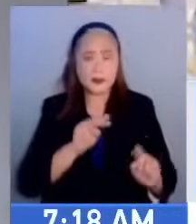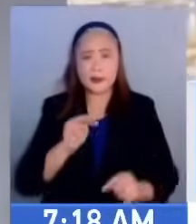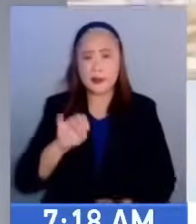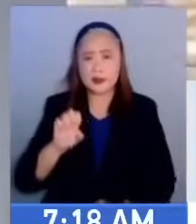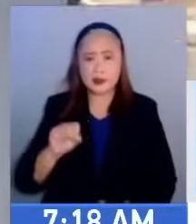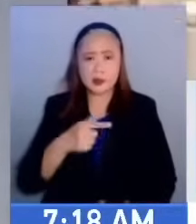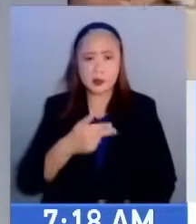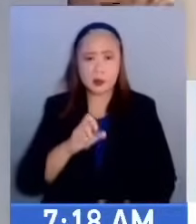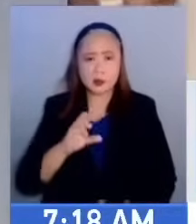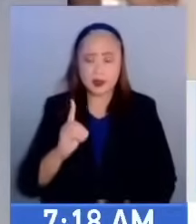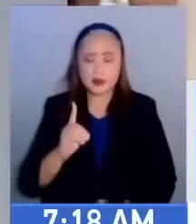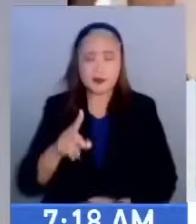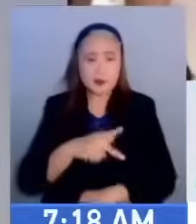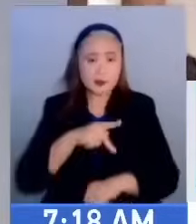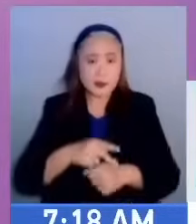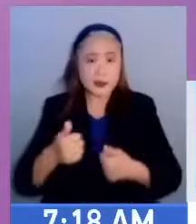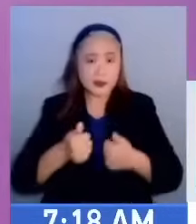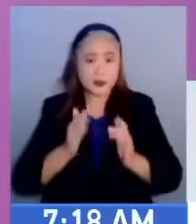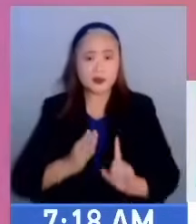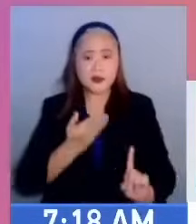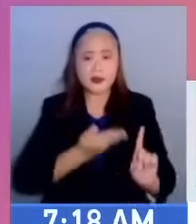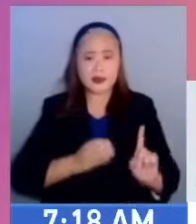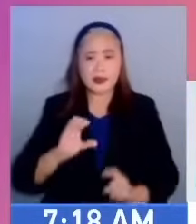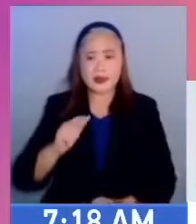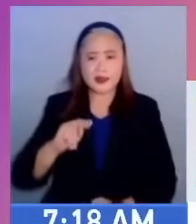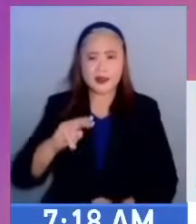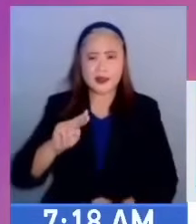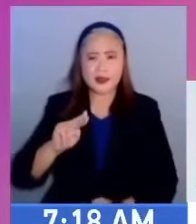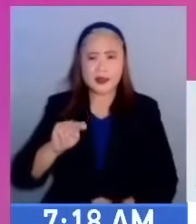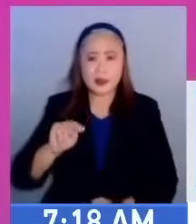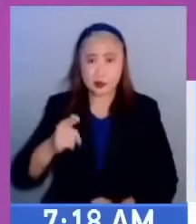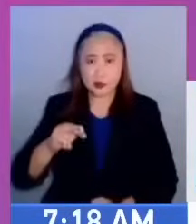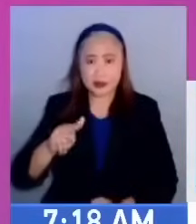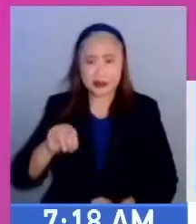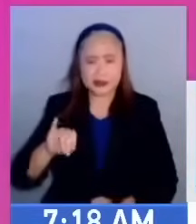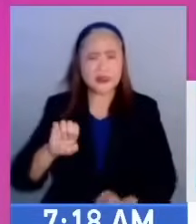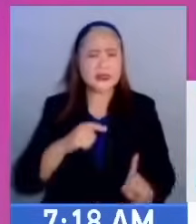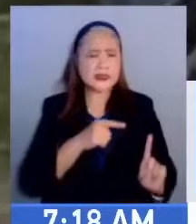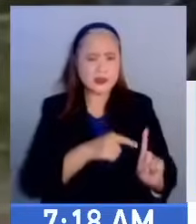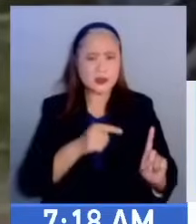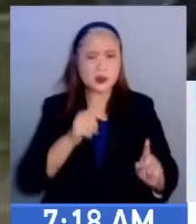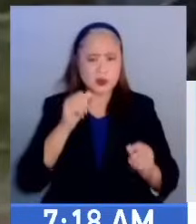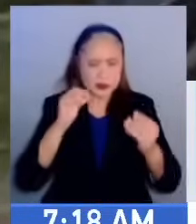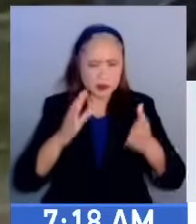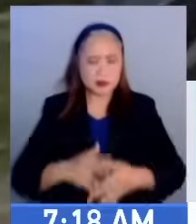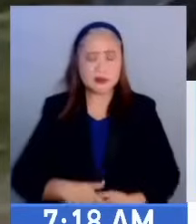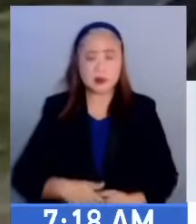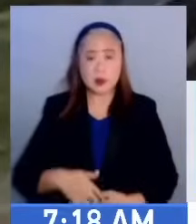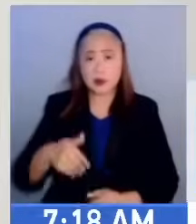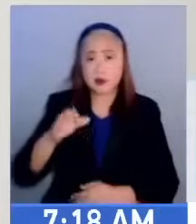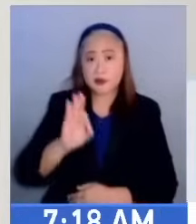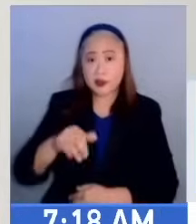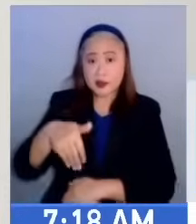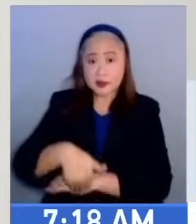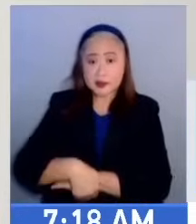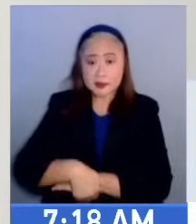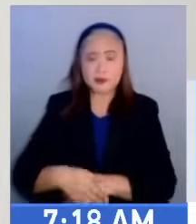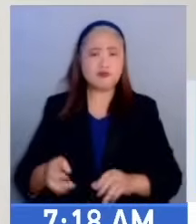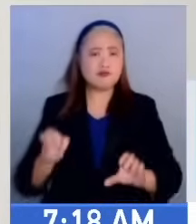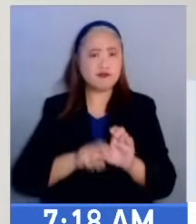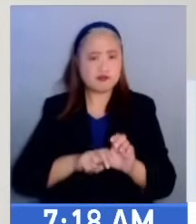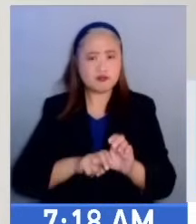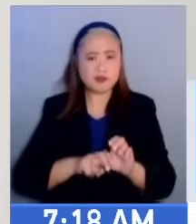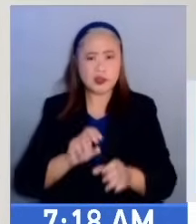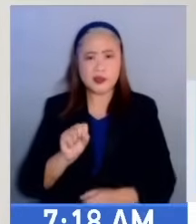candidate Katherine camilon na isa ring guro kwento ng kanyang ina noong gabi ng biernes umalis si camelon na sakay ng kanyang SUV Paalam daw ni